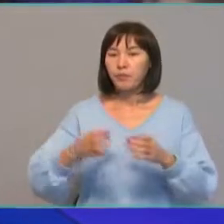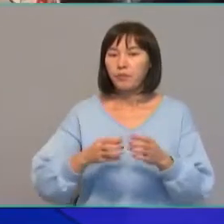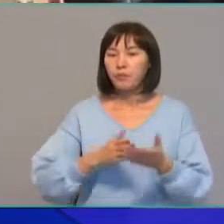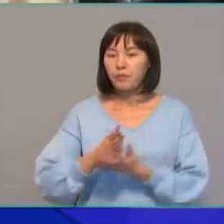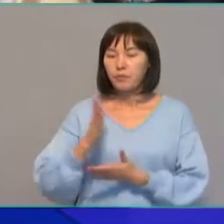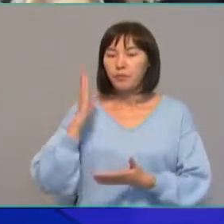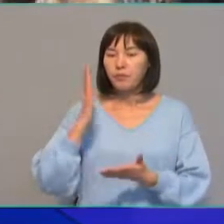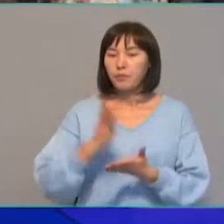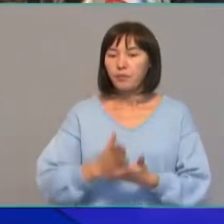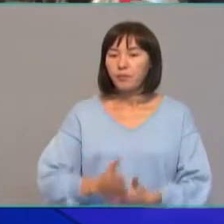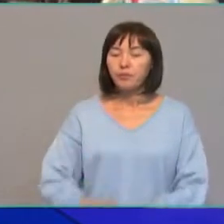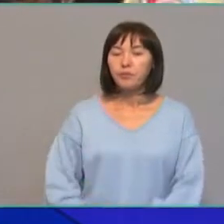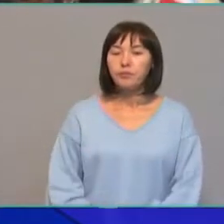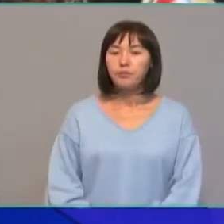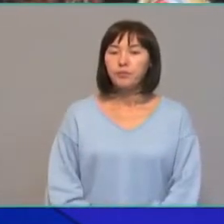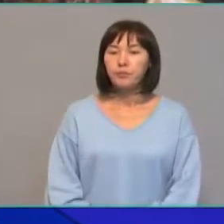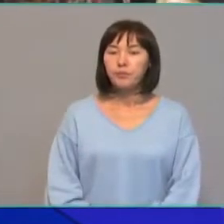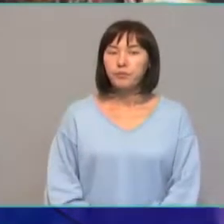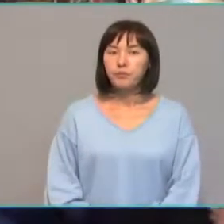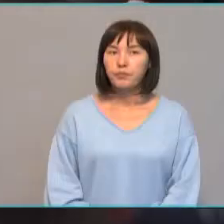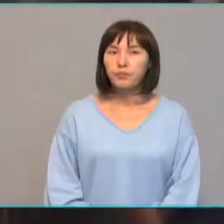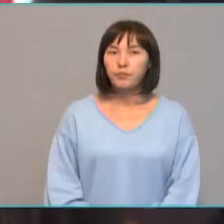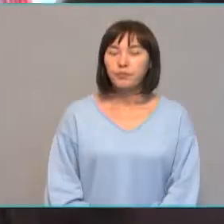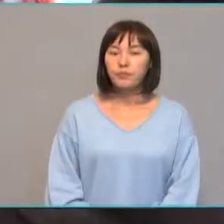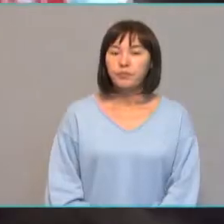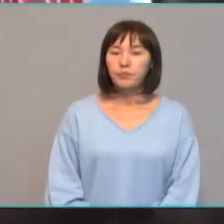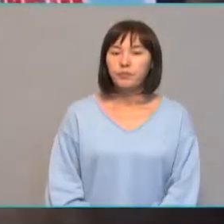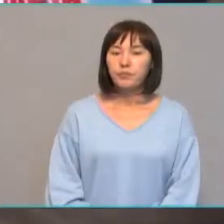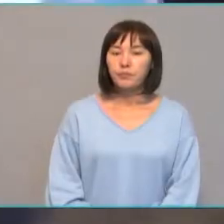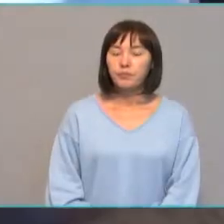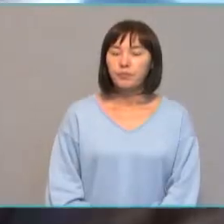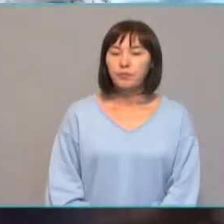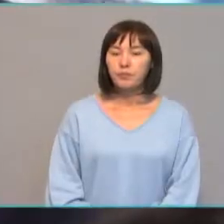қызметкерлері бар. Нұрлан Абдрашит, Ілияс Жолдас, Гүлмаржан Молдадос, жаңалықтар.